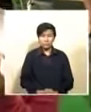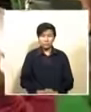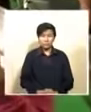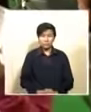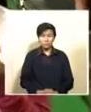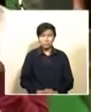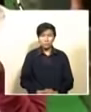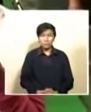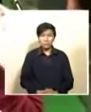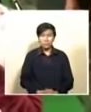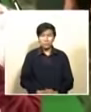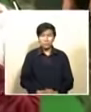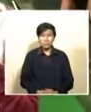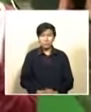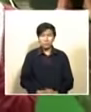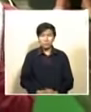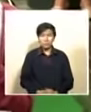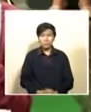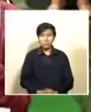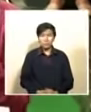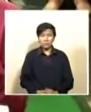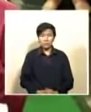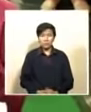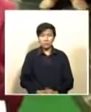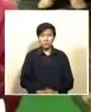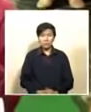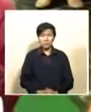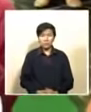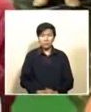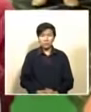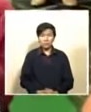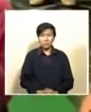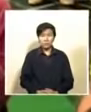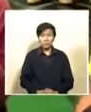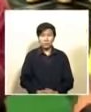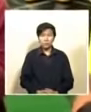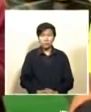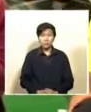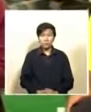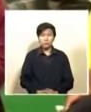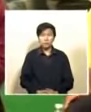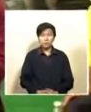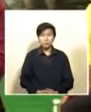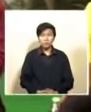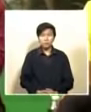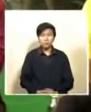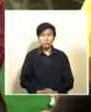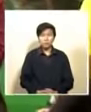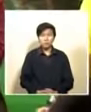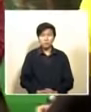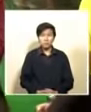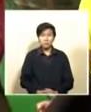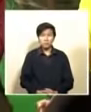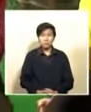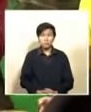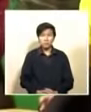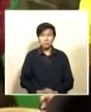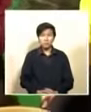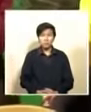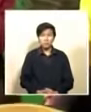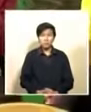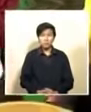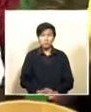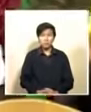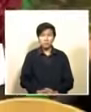ครับในส่วนของกระทรวงพาณิชย์นะครับวันนี้ก็อยากมาชี้แจงในเรื่องที่พี่น้องประชาชนอาจจะมี